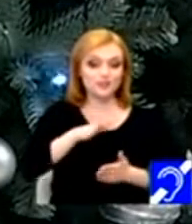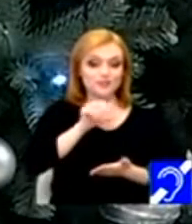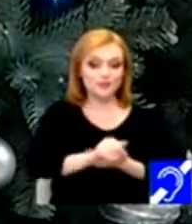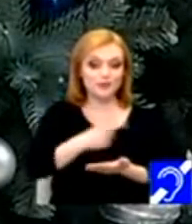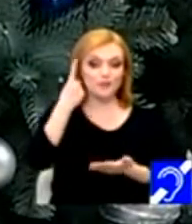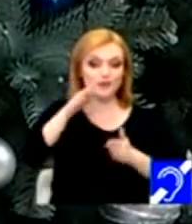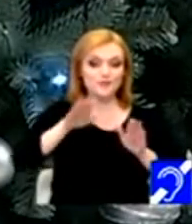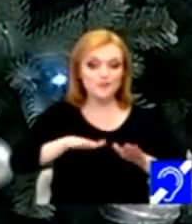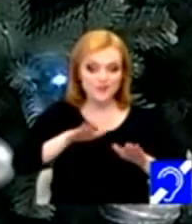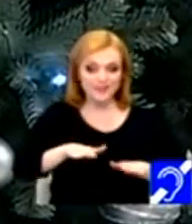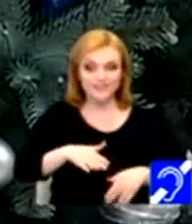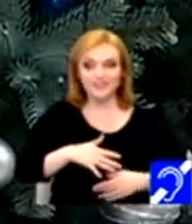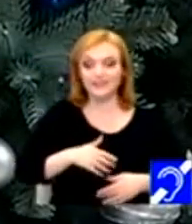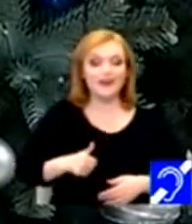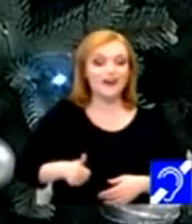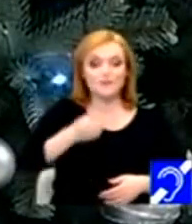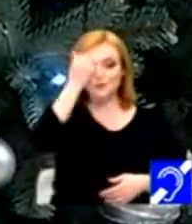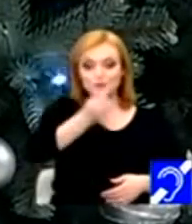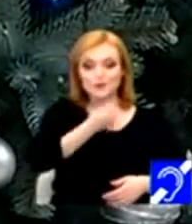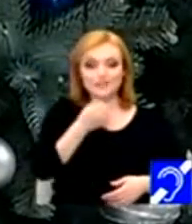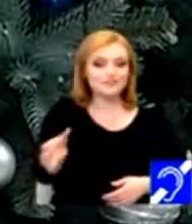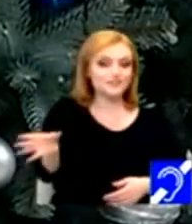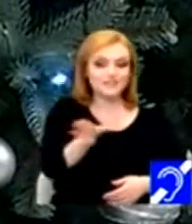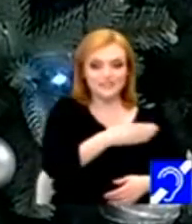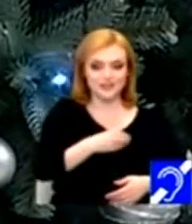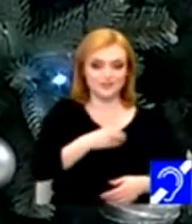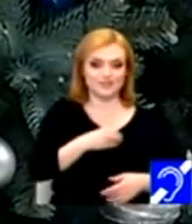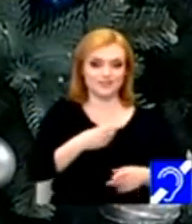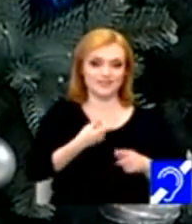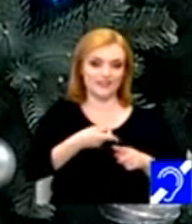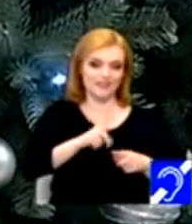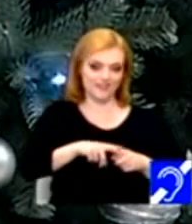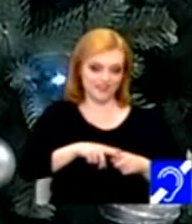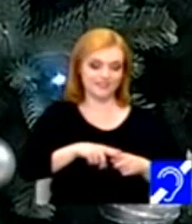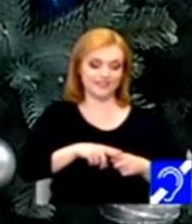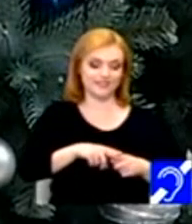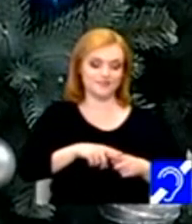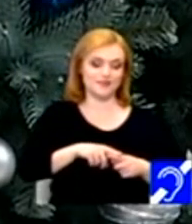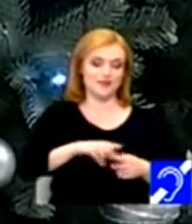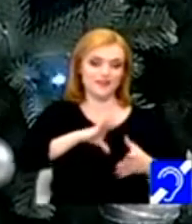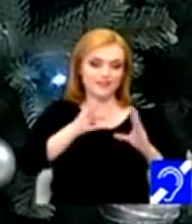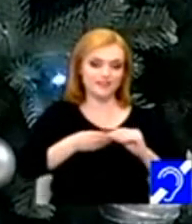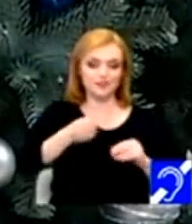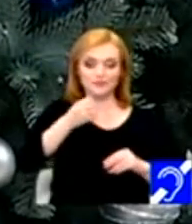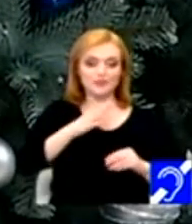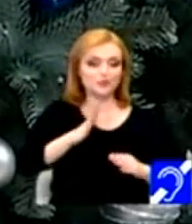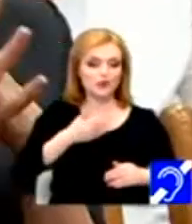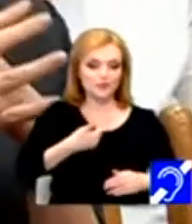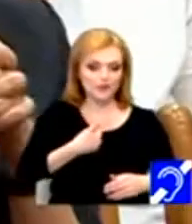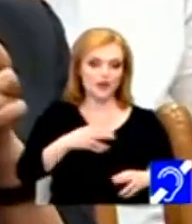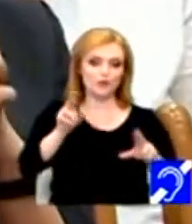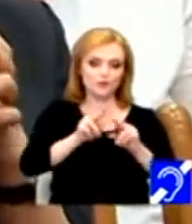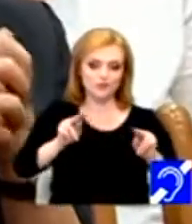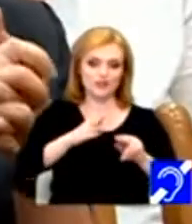pozitive și sunt recunoscătoare tuturor pentru acest merit care îl datorez nu doar mie, ci părinților,